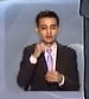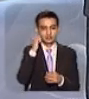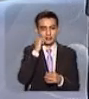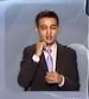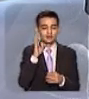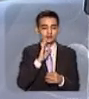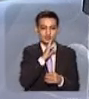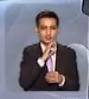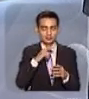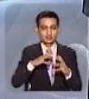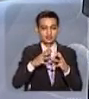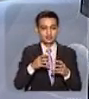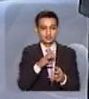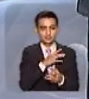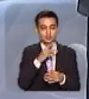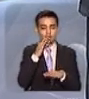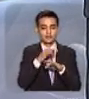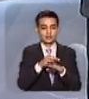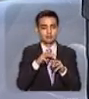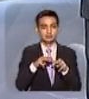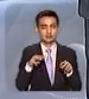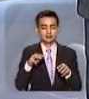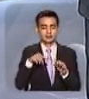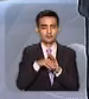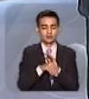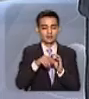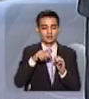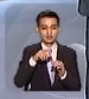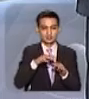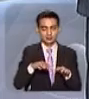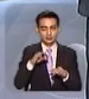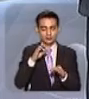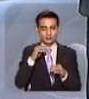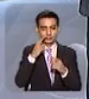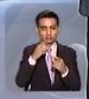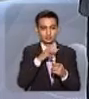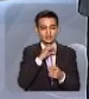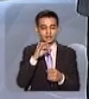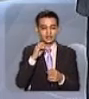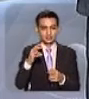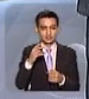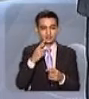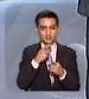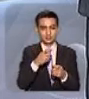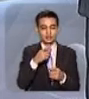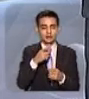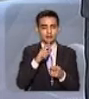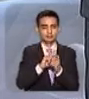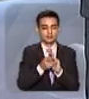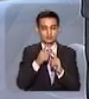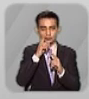женщина планеты, получила ответы из Министерства внутренних дел. В нем сказано, что ИИН ей менять не